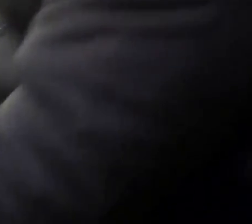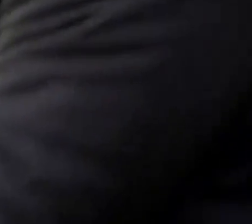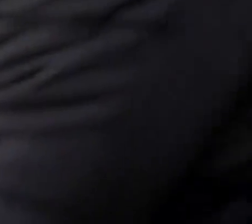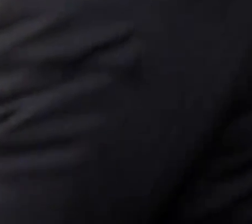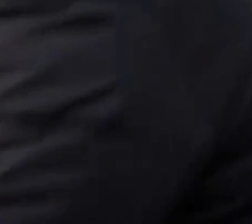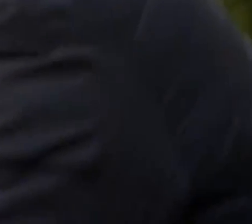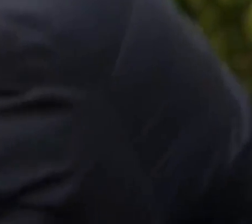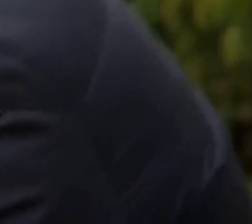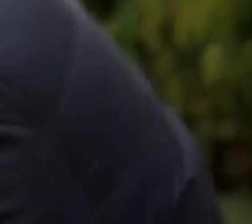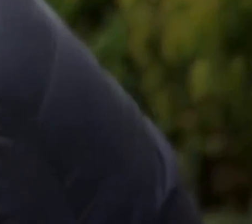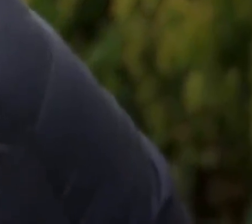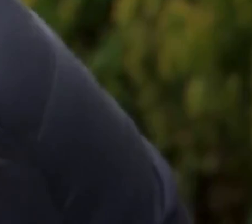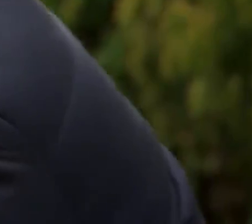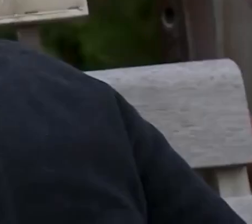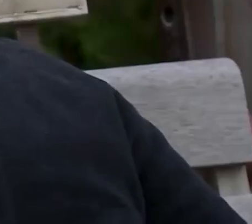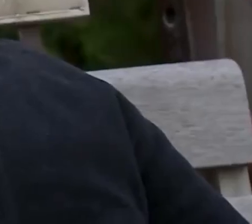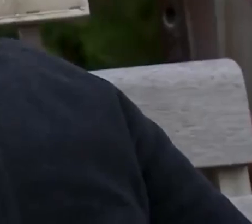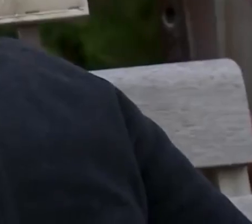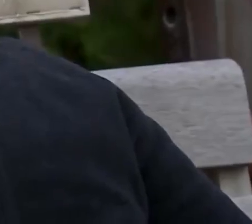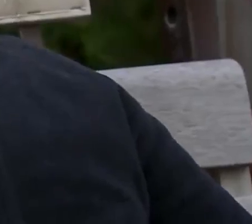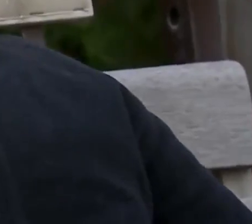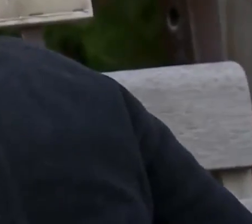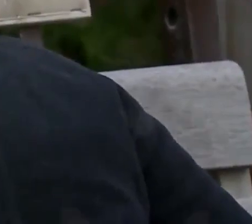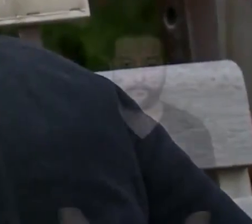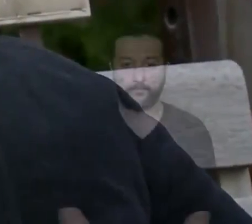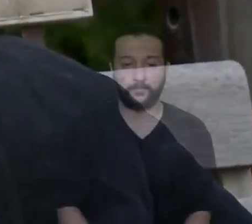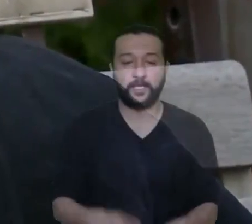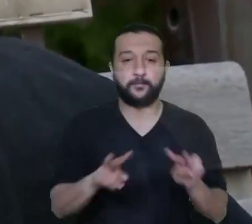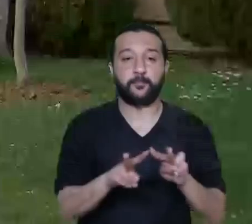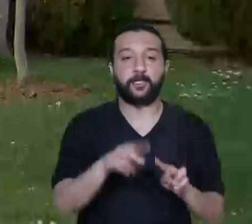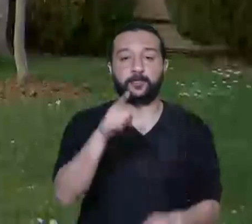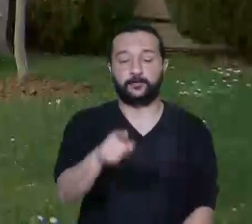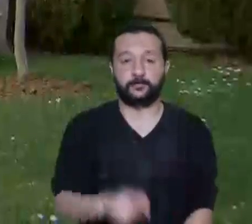Çimleri deşen kişi Mehmet. Canı sıkkın gibi. Veysel yanında. Mümit.